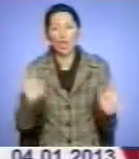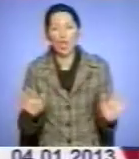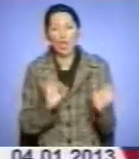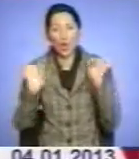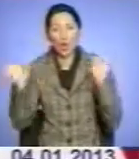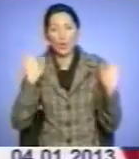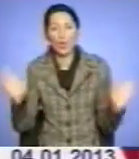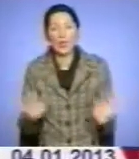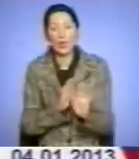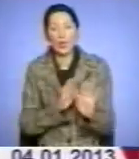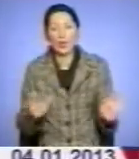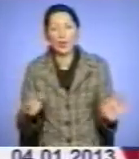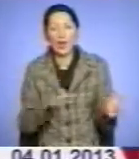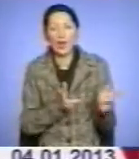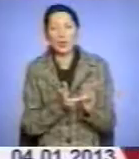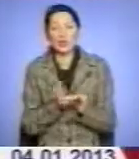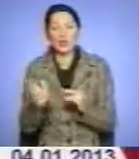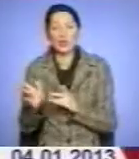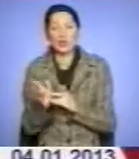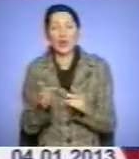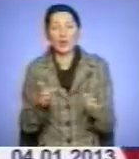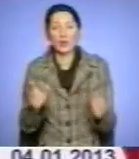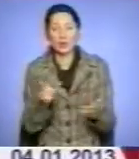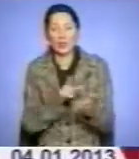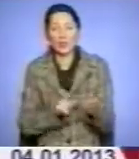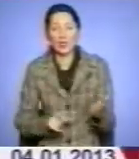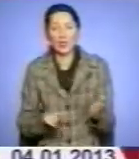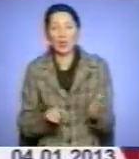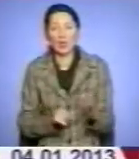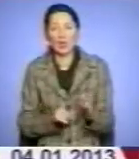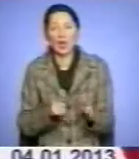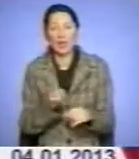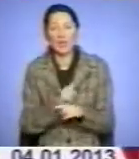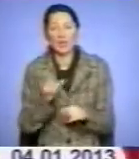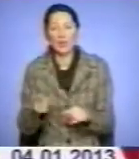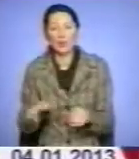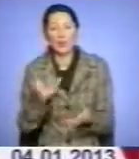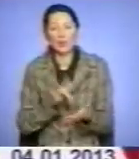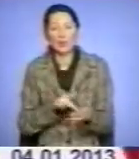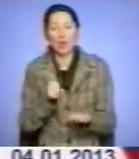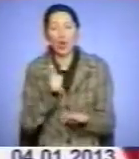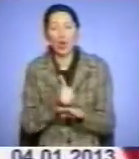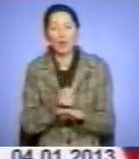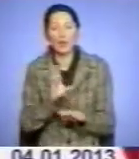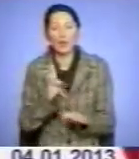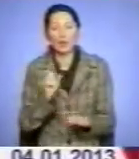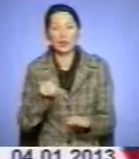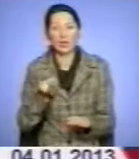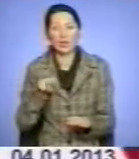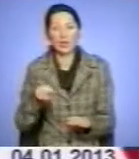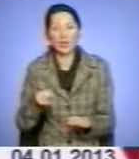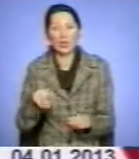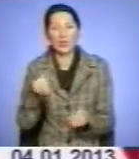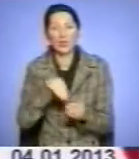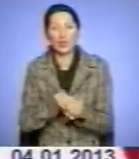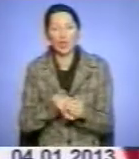різдвяні віншування. Урочистості розпочинають із освячення. Тернопільський міський голова Сергій Надал встановлює у шопці